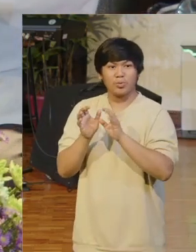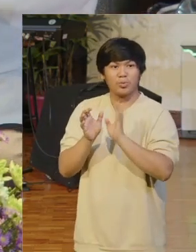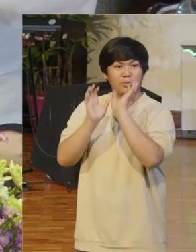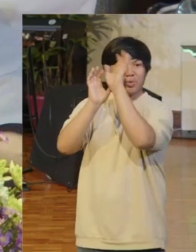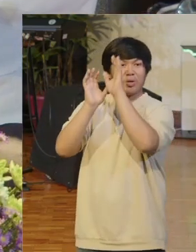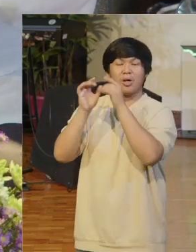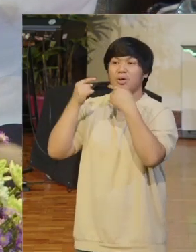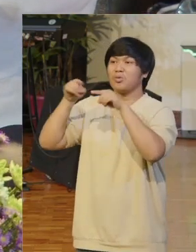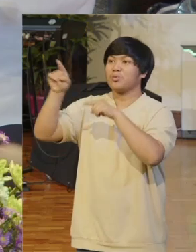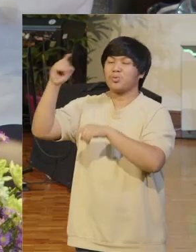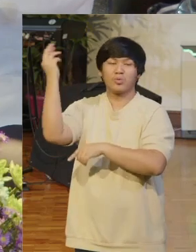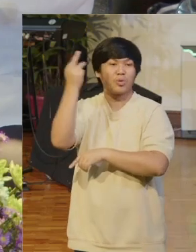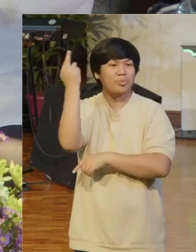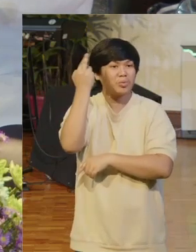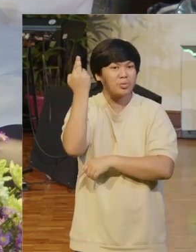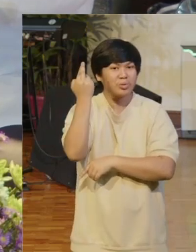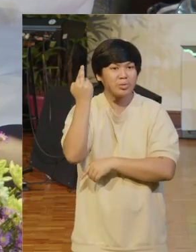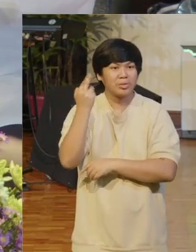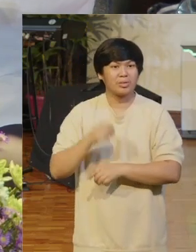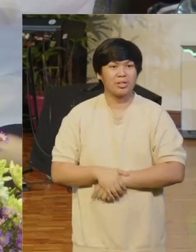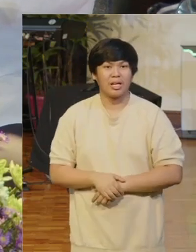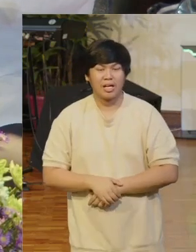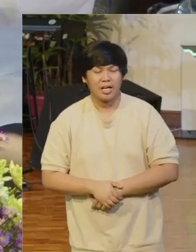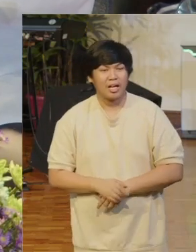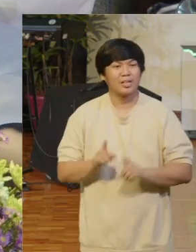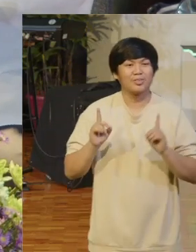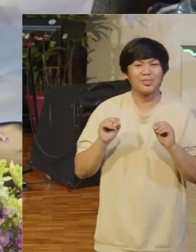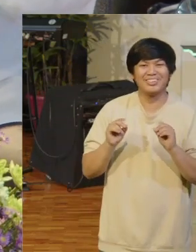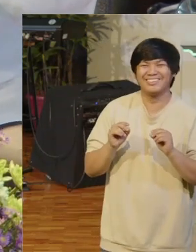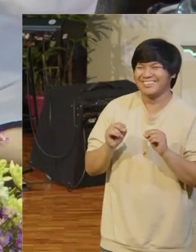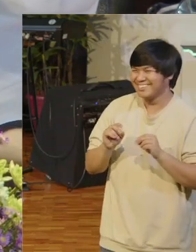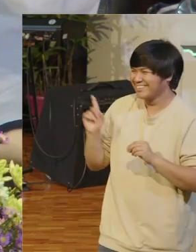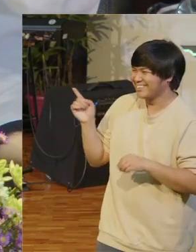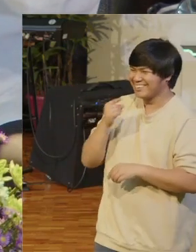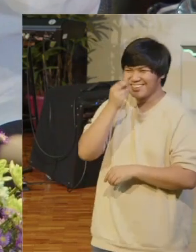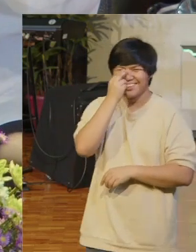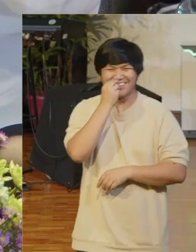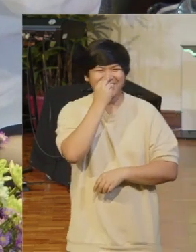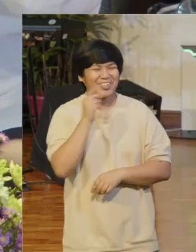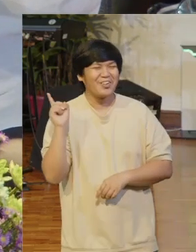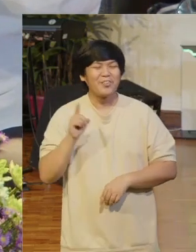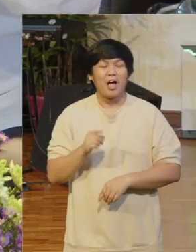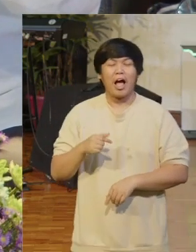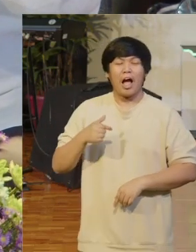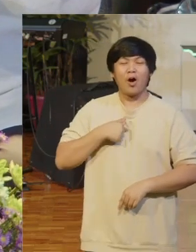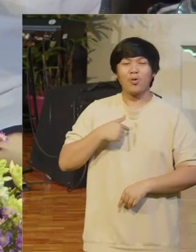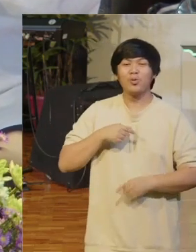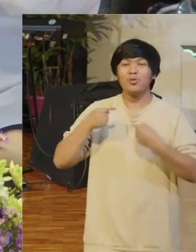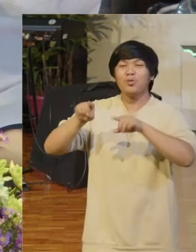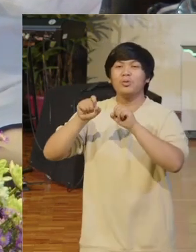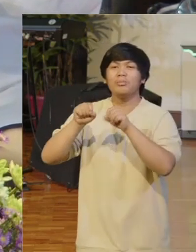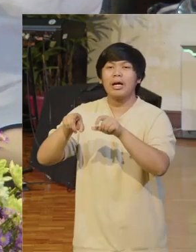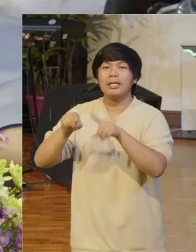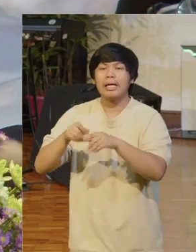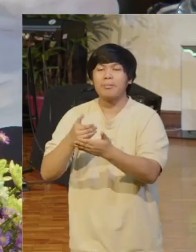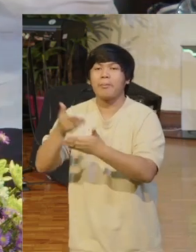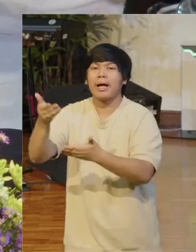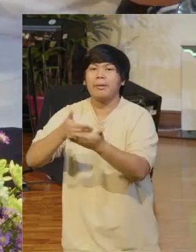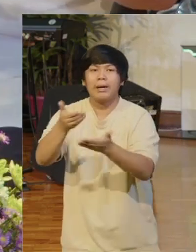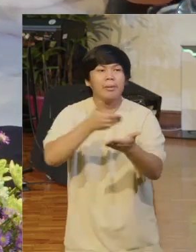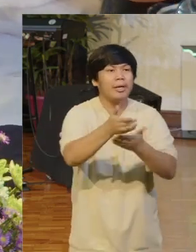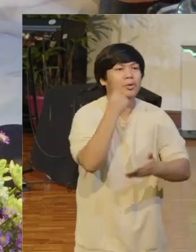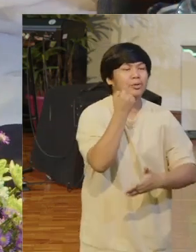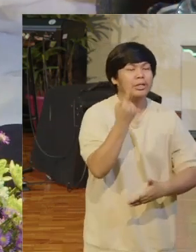Robinson's Galleria, ang pinakamagandang mall sa balat ng lupa, para ako'y mag-window shopping. No? Tapos